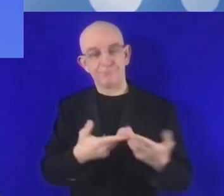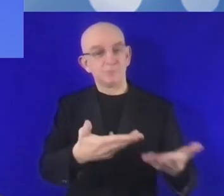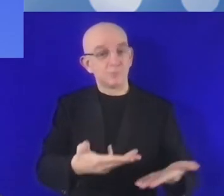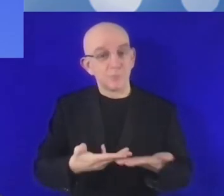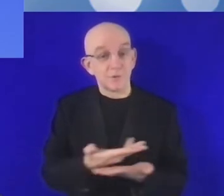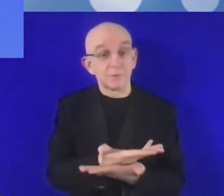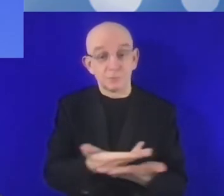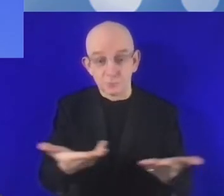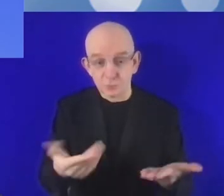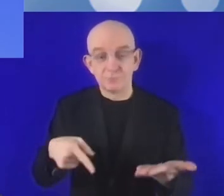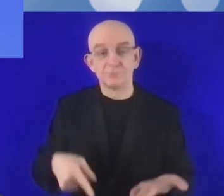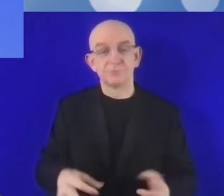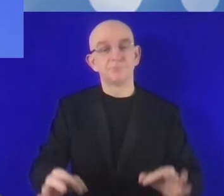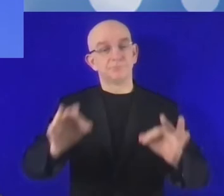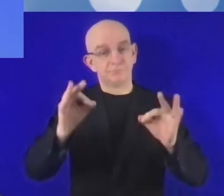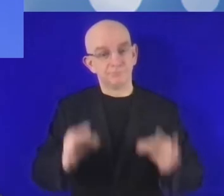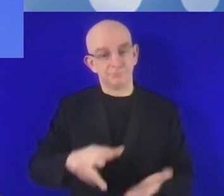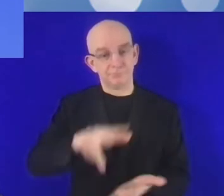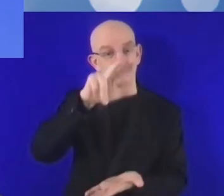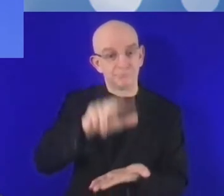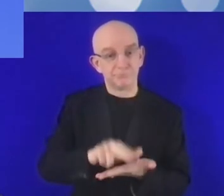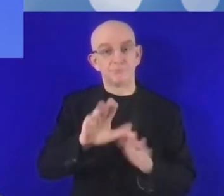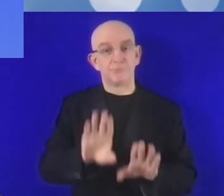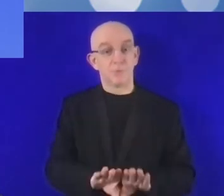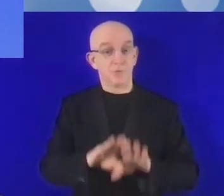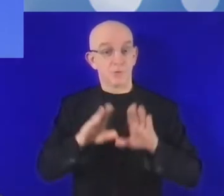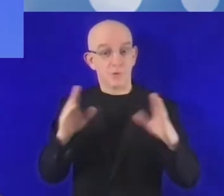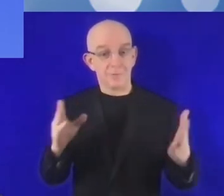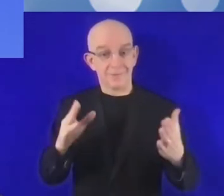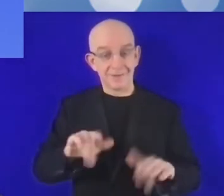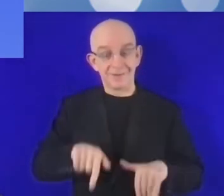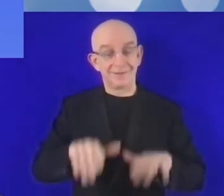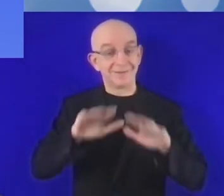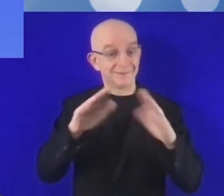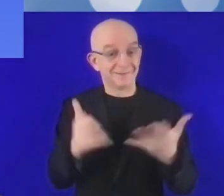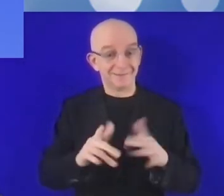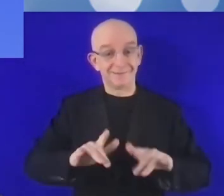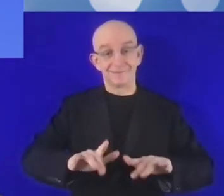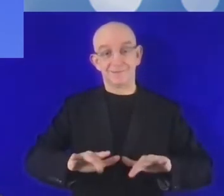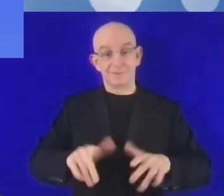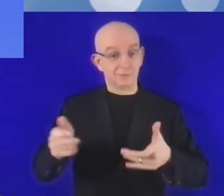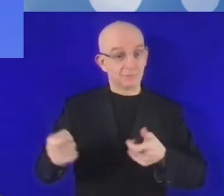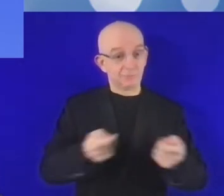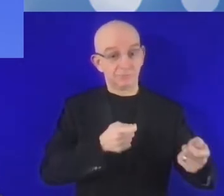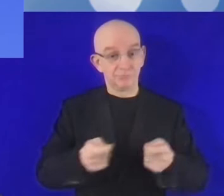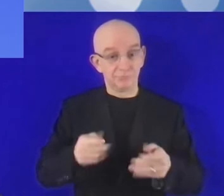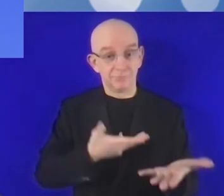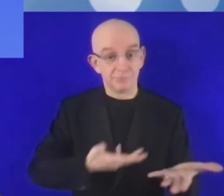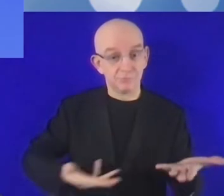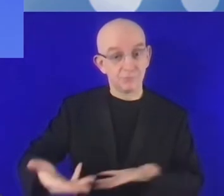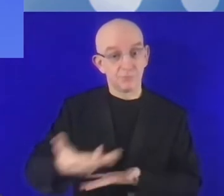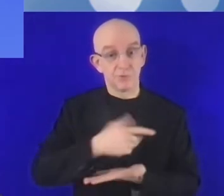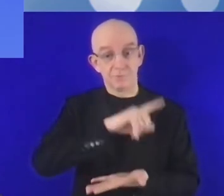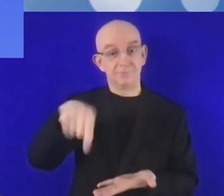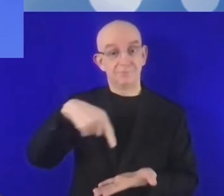je voudrais vous souhaiter la bienvenue à tous à cette cérémonie d'ouverture du sommet numérique des Nations